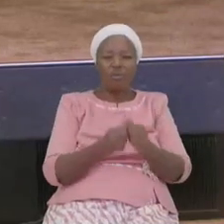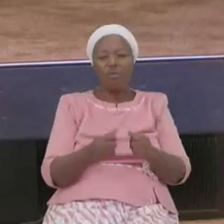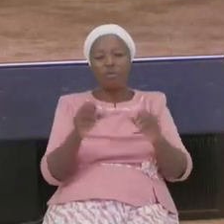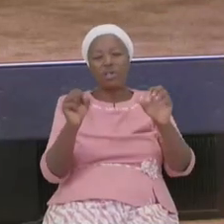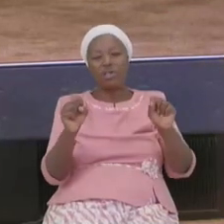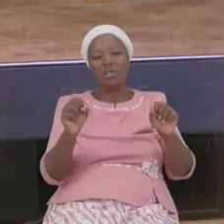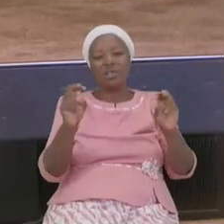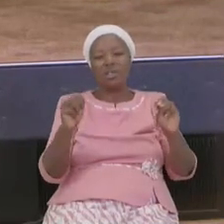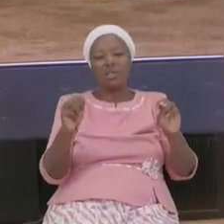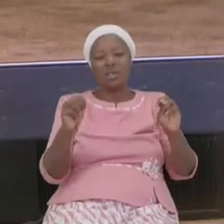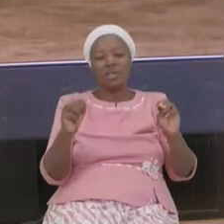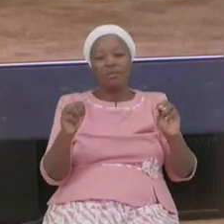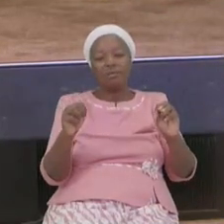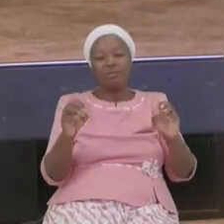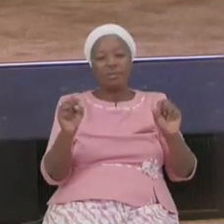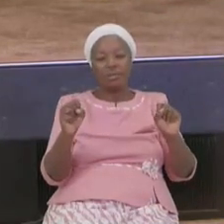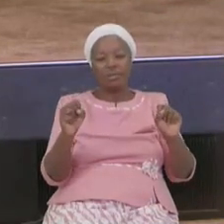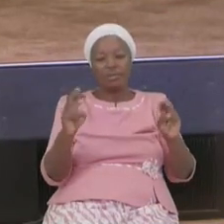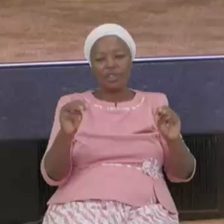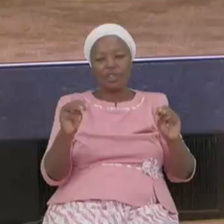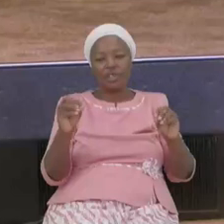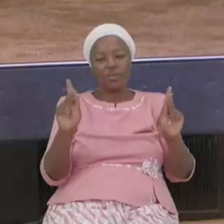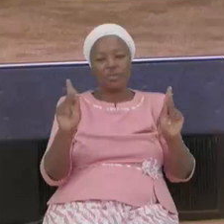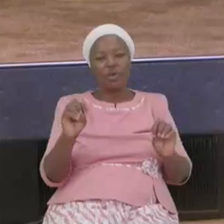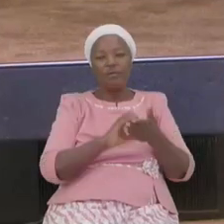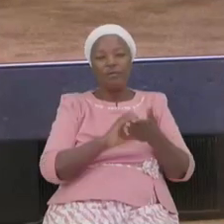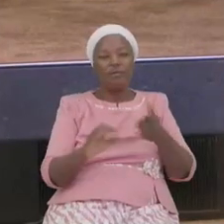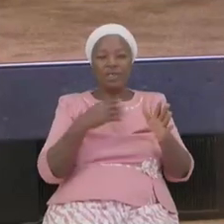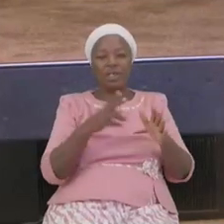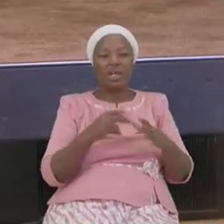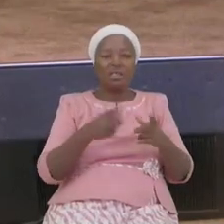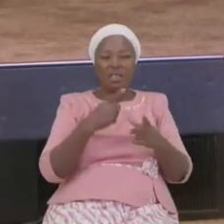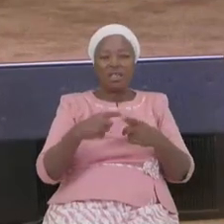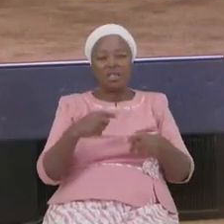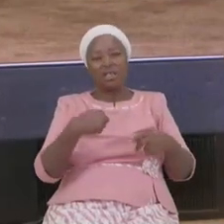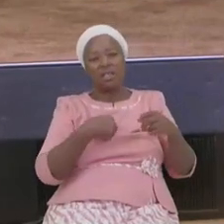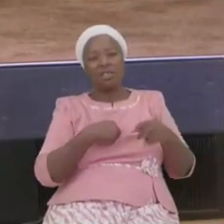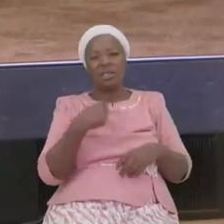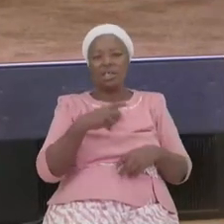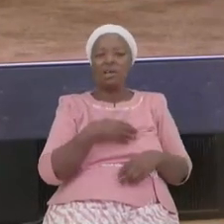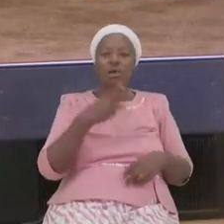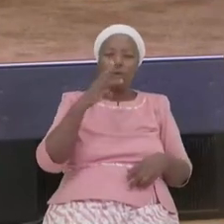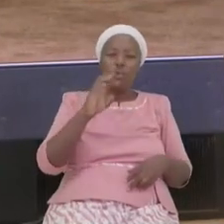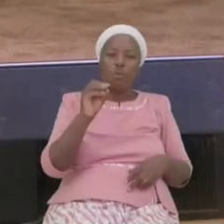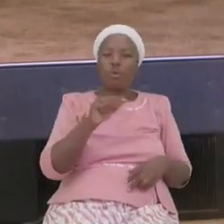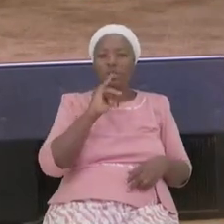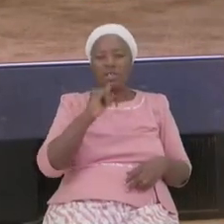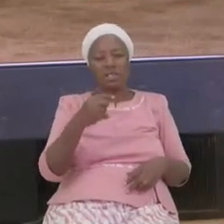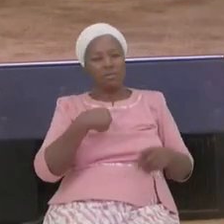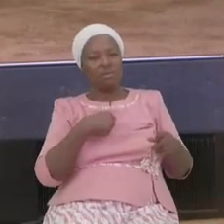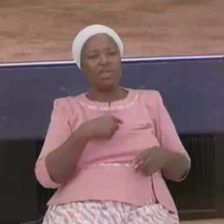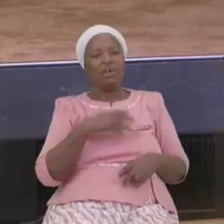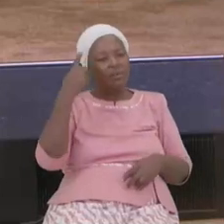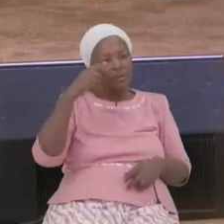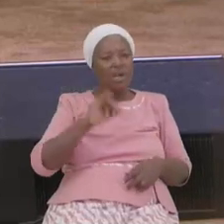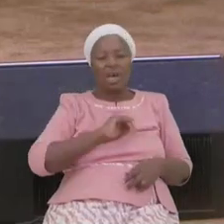5. Alors Ésaïe qui dit maintenant, alors j'ai dit malheur à moi, je suis perdu. Car je suis un homme dont les